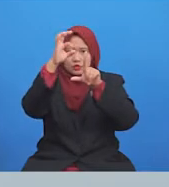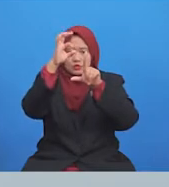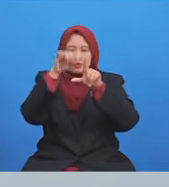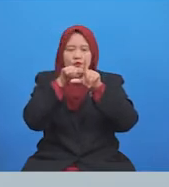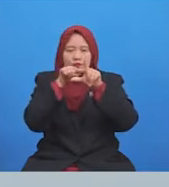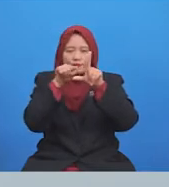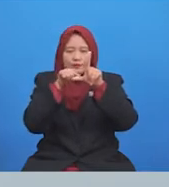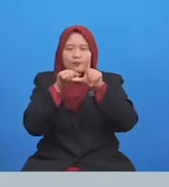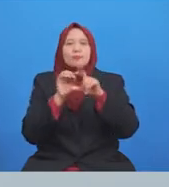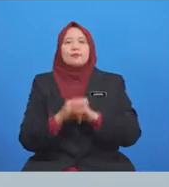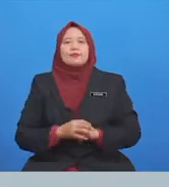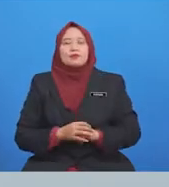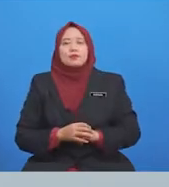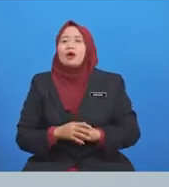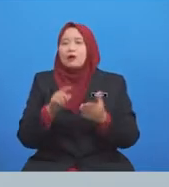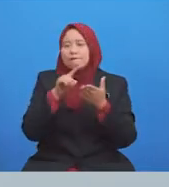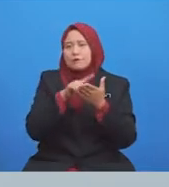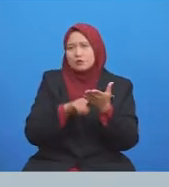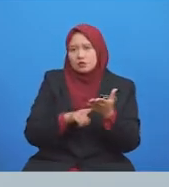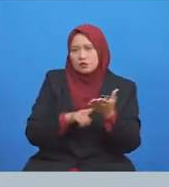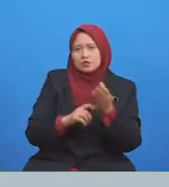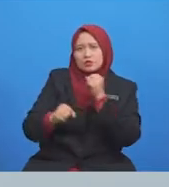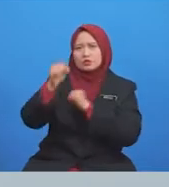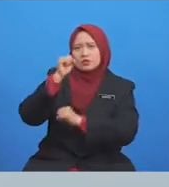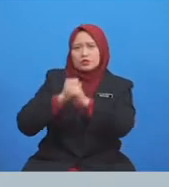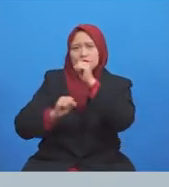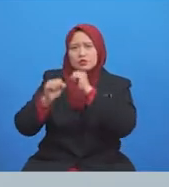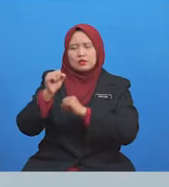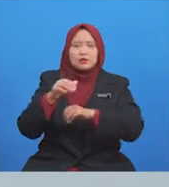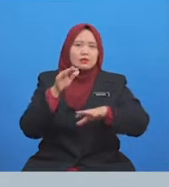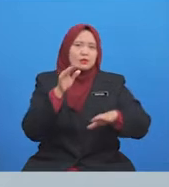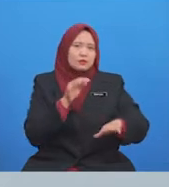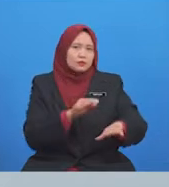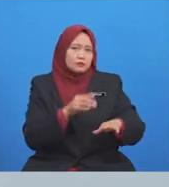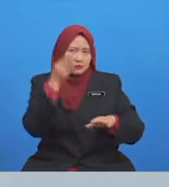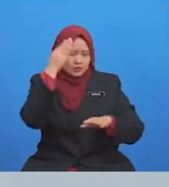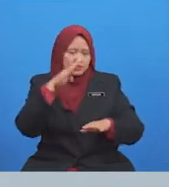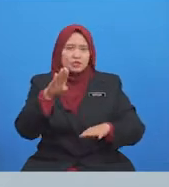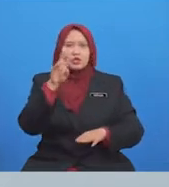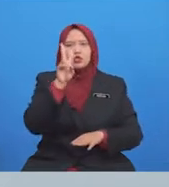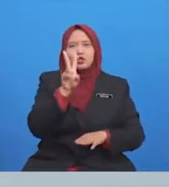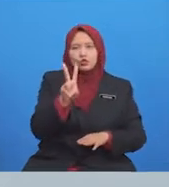Apakah sifat-sifat bagi dua tangen yang dilukis pada suatu bulatan?